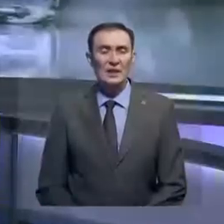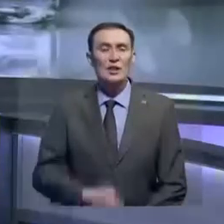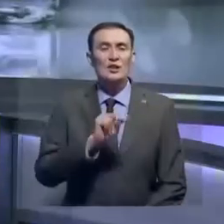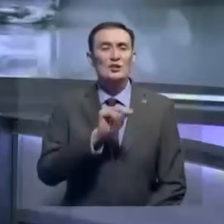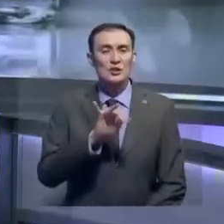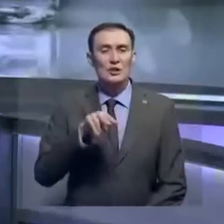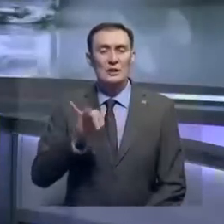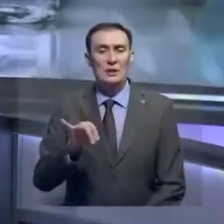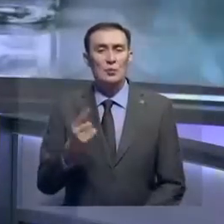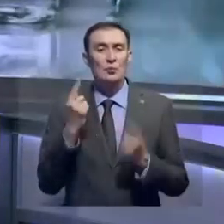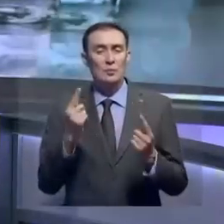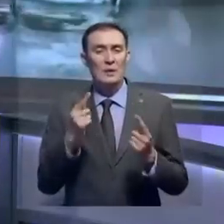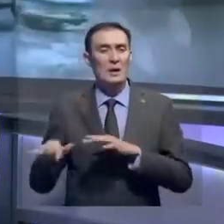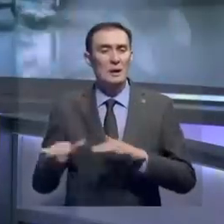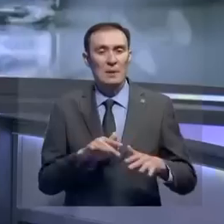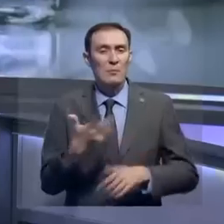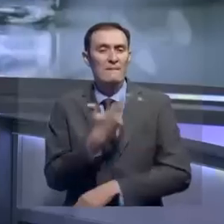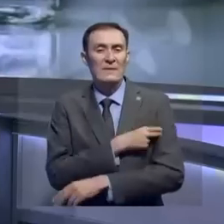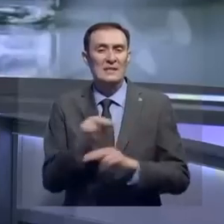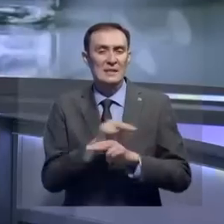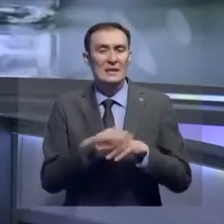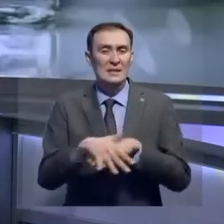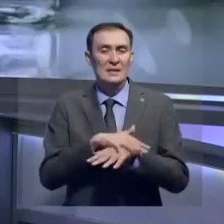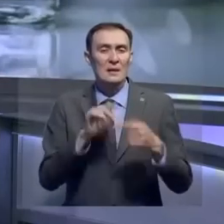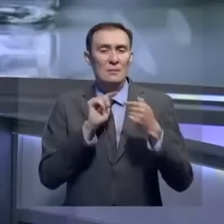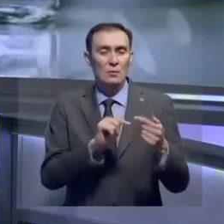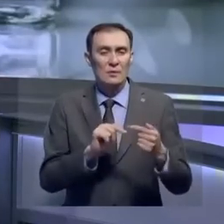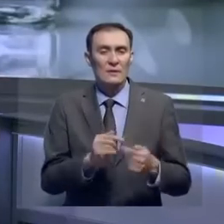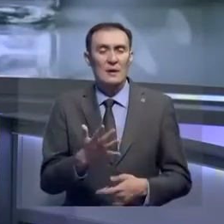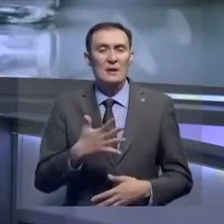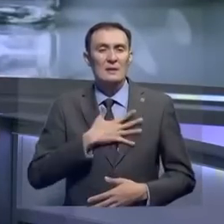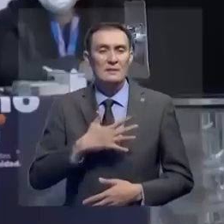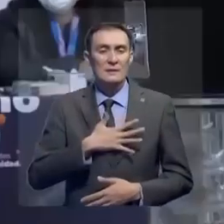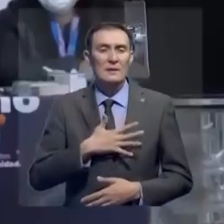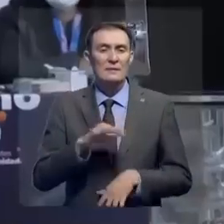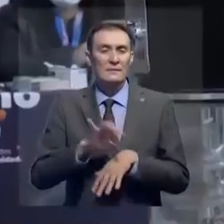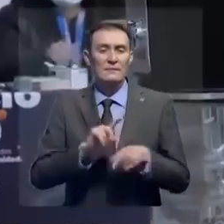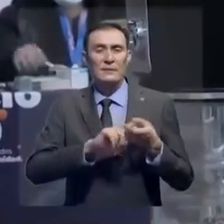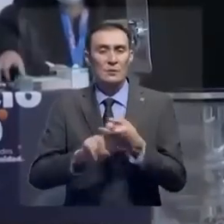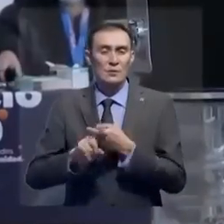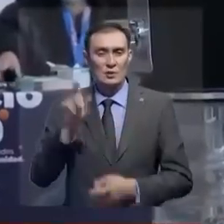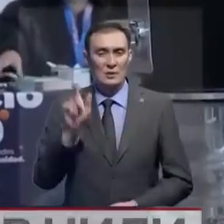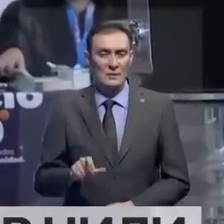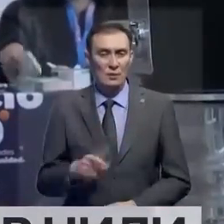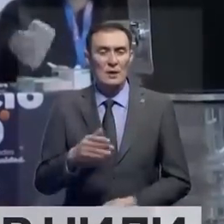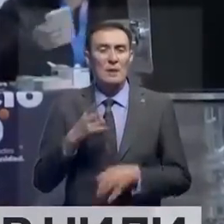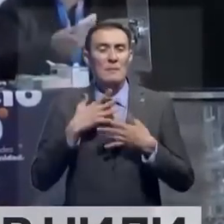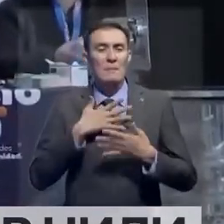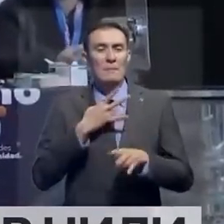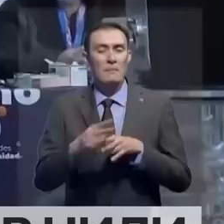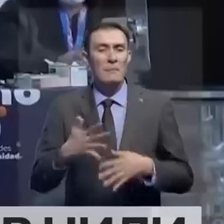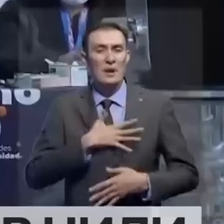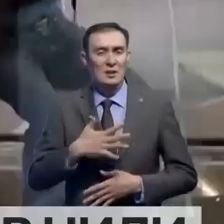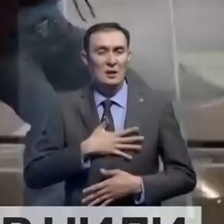в Чили проходит масштабная компания по вакцинации населения против респираторно-синциального вируса человека он поражает